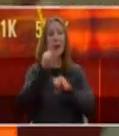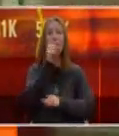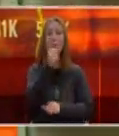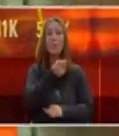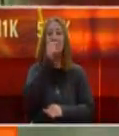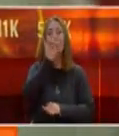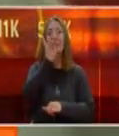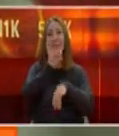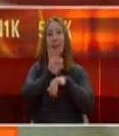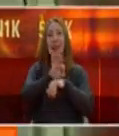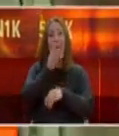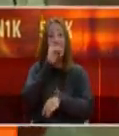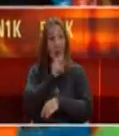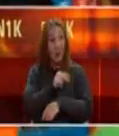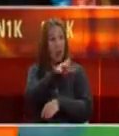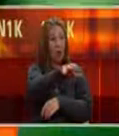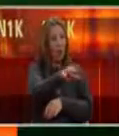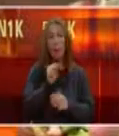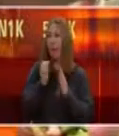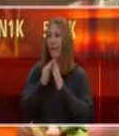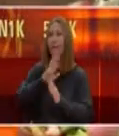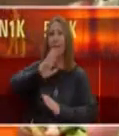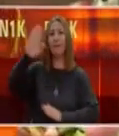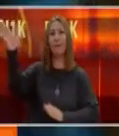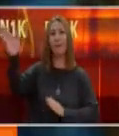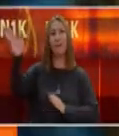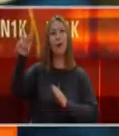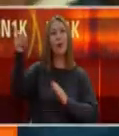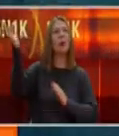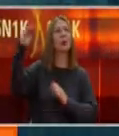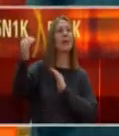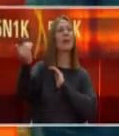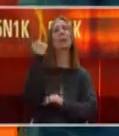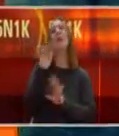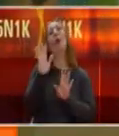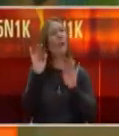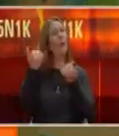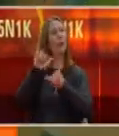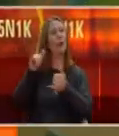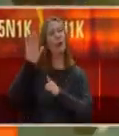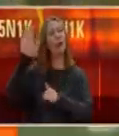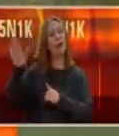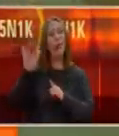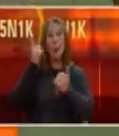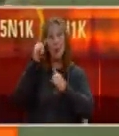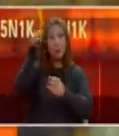15 dakika ve beğendikleri oyuncakları alıp evlerine kitap okur gibi götürüyorlar. Alıp götürüyorlar. Evet. Şahaneymiş bu. Oynadıktan sonra bir hafta sonra